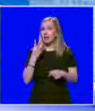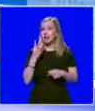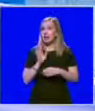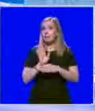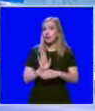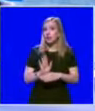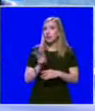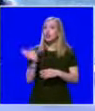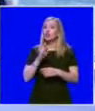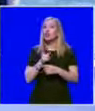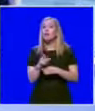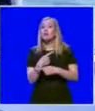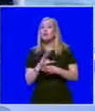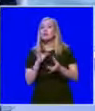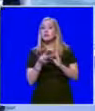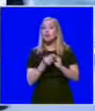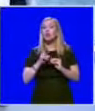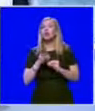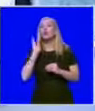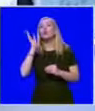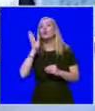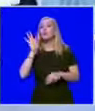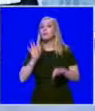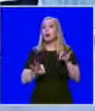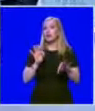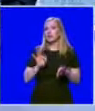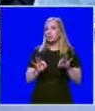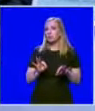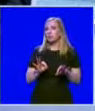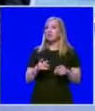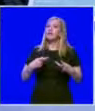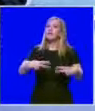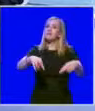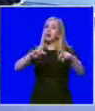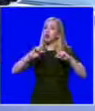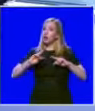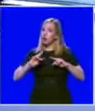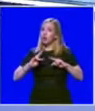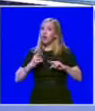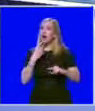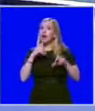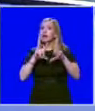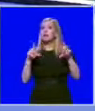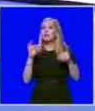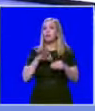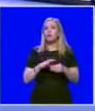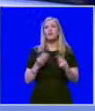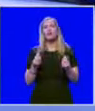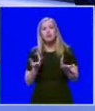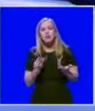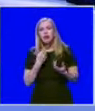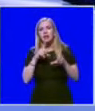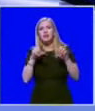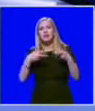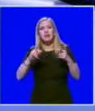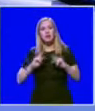управляваме заедно, т.е. ГЕРБ, БСП и ДПС, или ще отидем на избори и връщайки хартийната бюлетина. Защото какво означава хартийната бюлетина